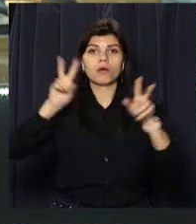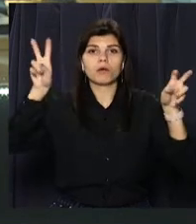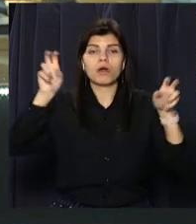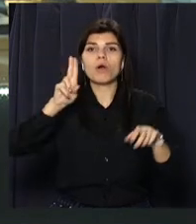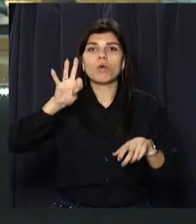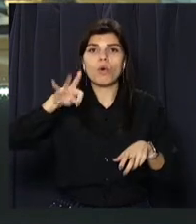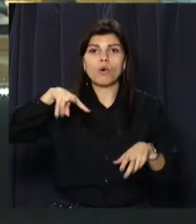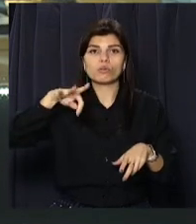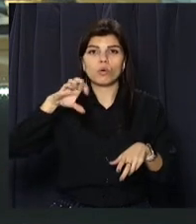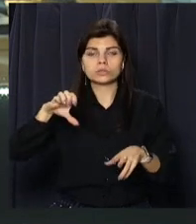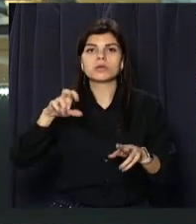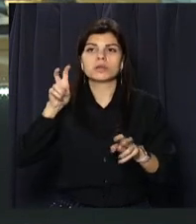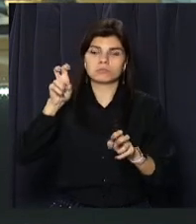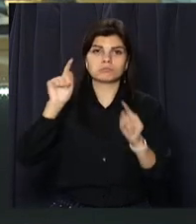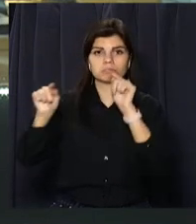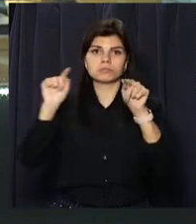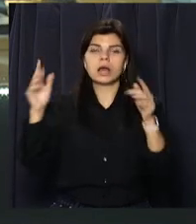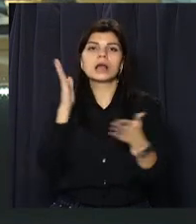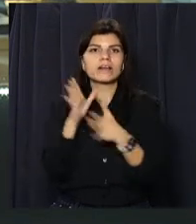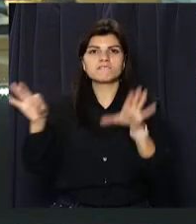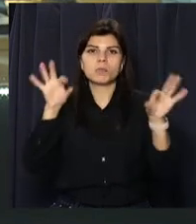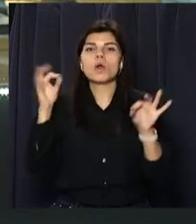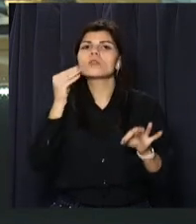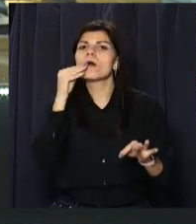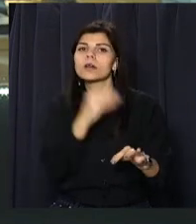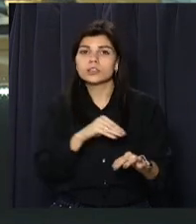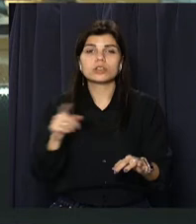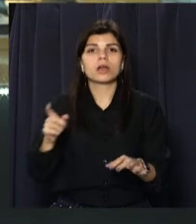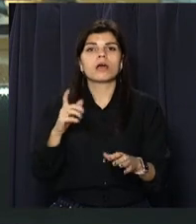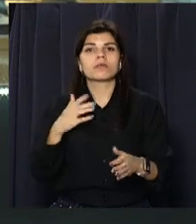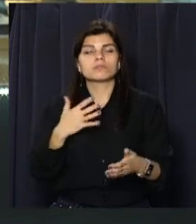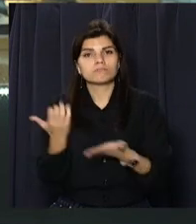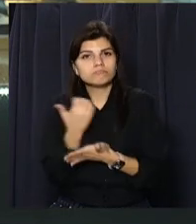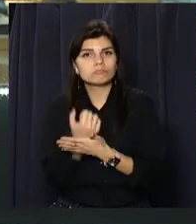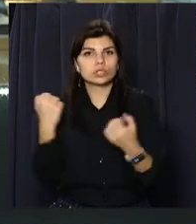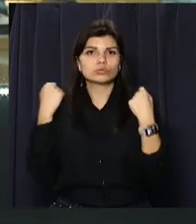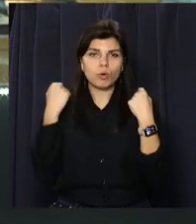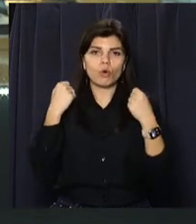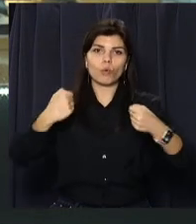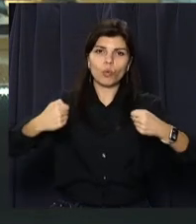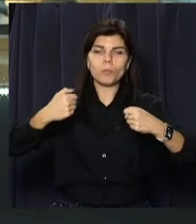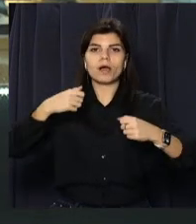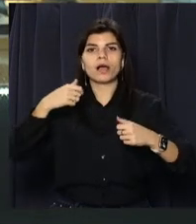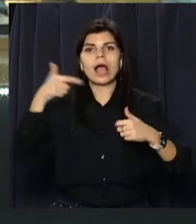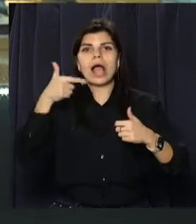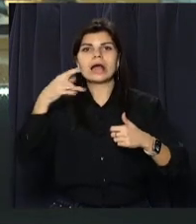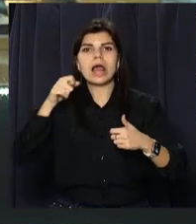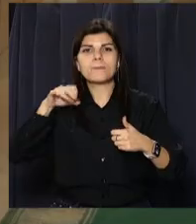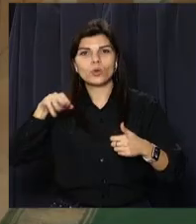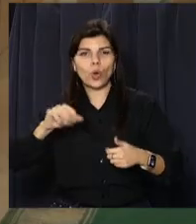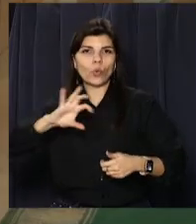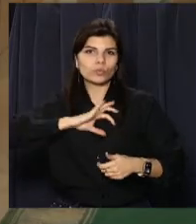відзначила найкращих у 2021 році. За досягнення та розвиток спорту, кубки, медалі і грамоти отримали